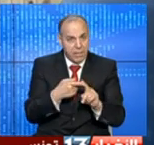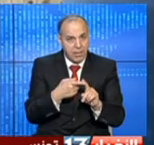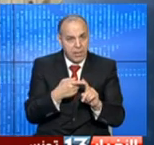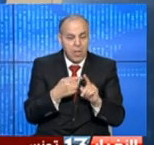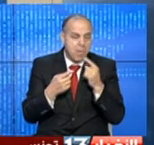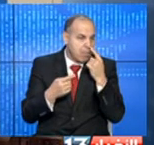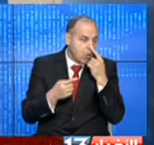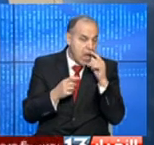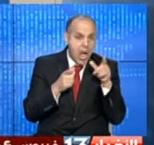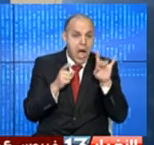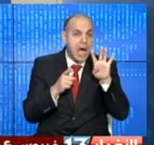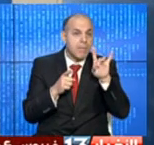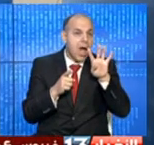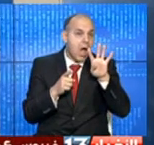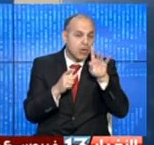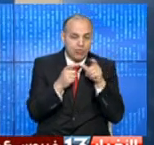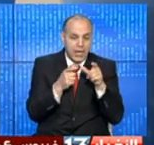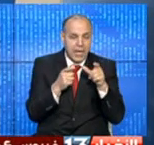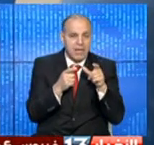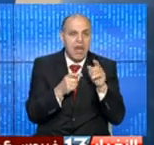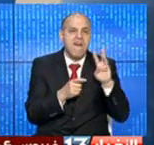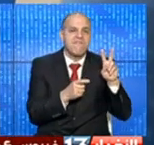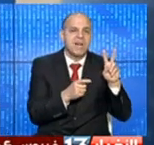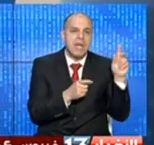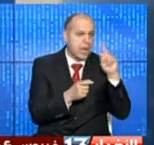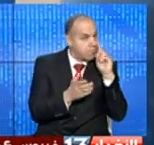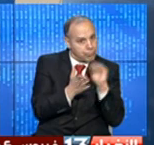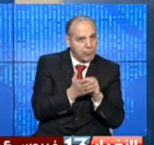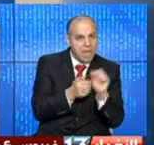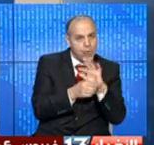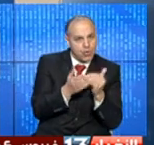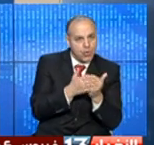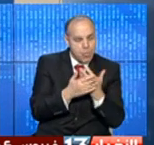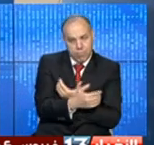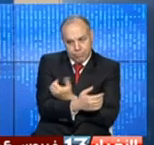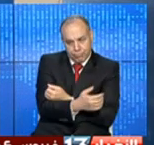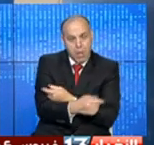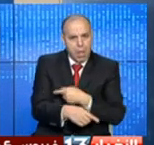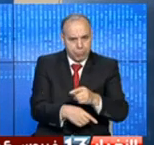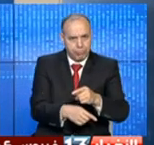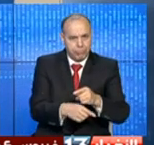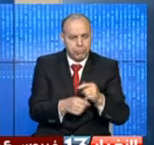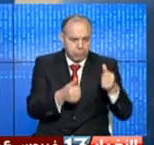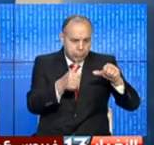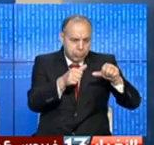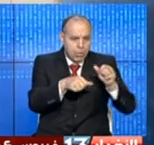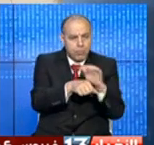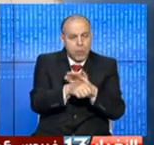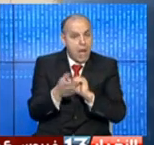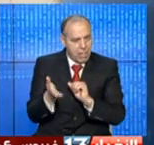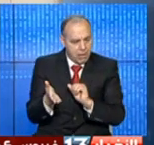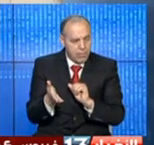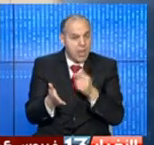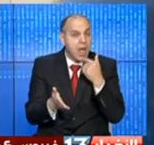بتوقع 4 شركات على الأقل، من بينها شركة فايزر الأمريكية، أن تنجح اللقاحات التي أنتجتها ضد مرض